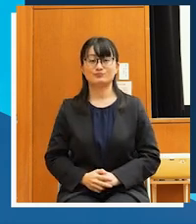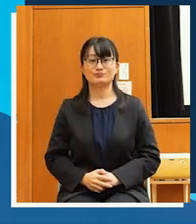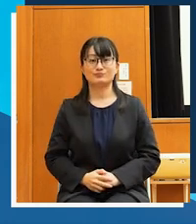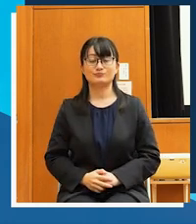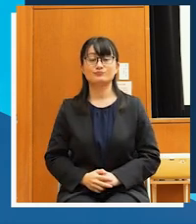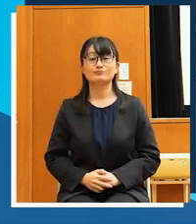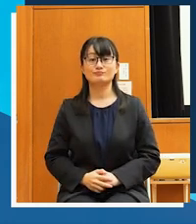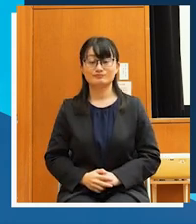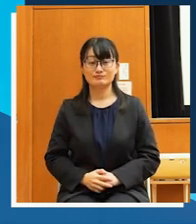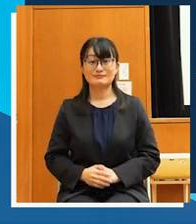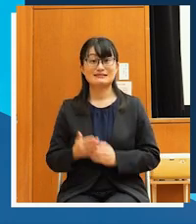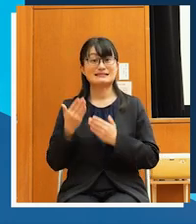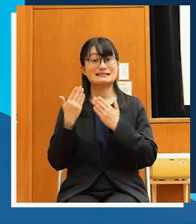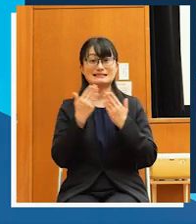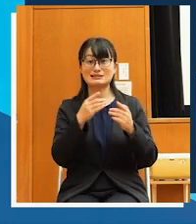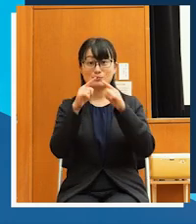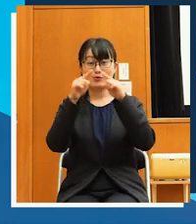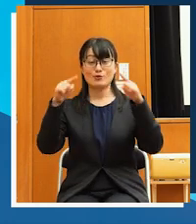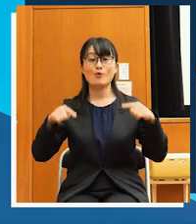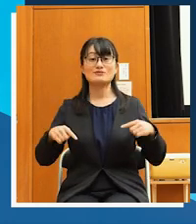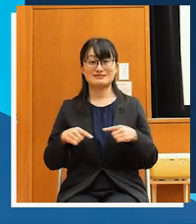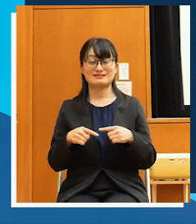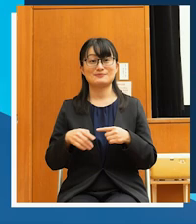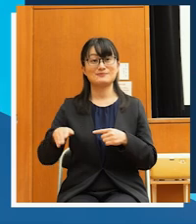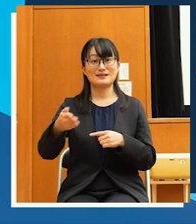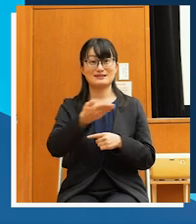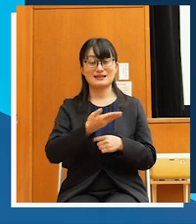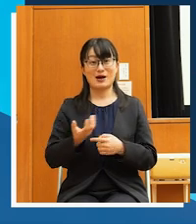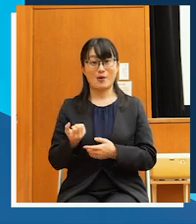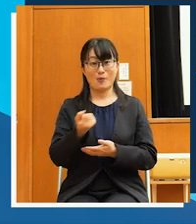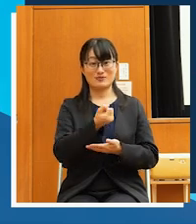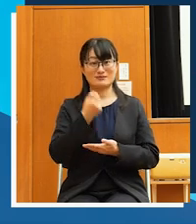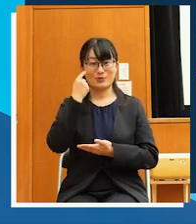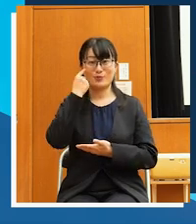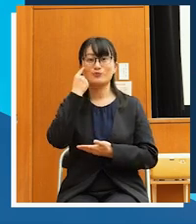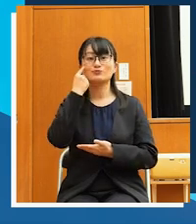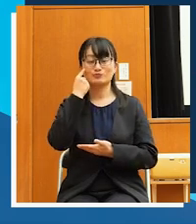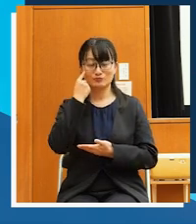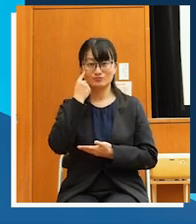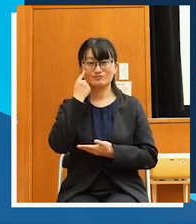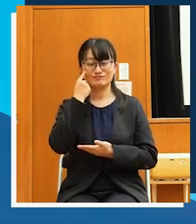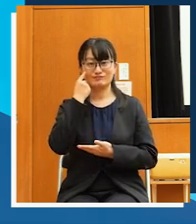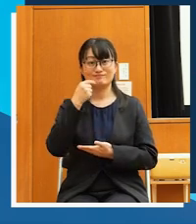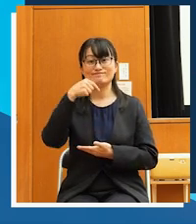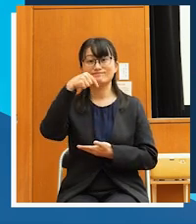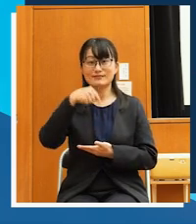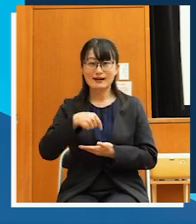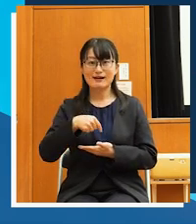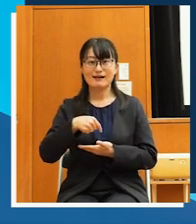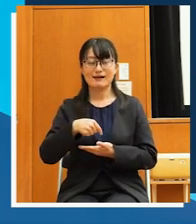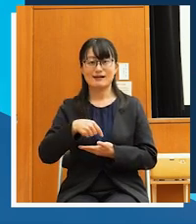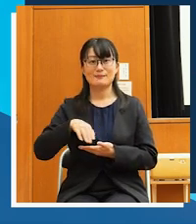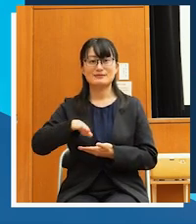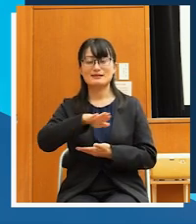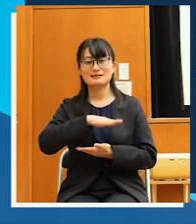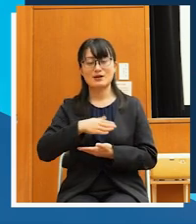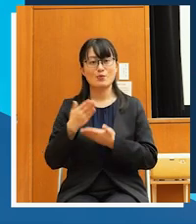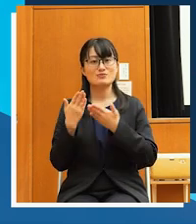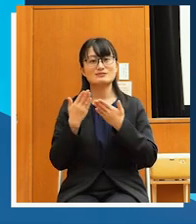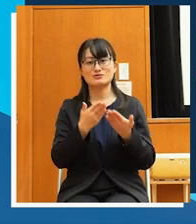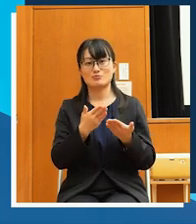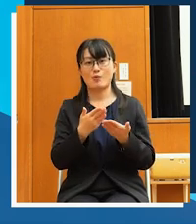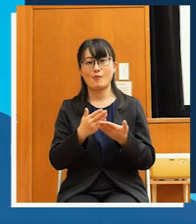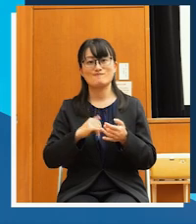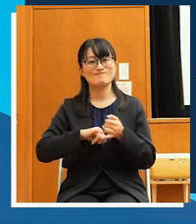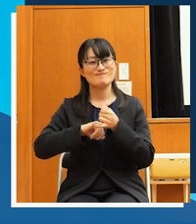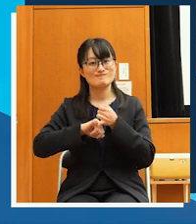おっしゃってくださったように質問用紙があるかなという風に思うんですがこちらの質問用紙にですね是非皆さんの質問を書い